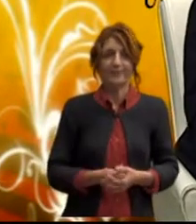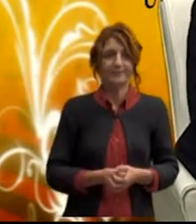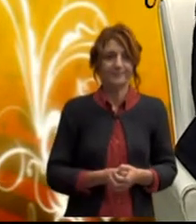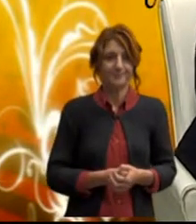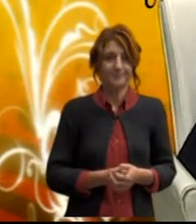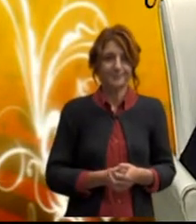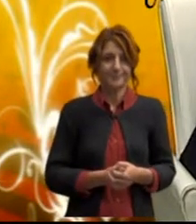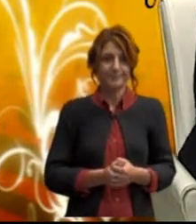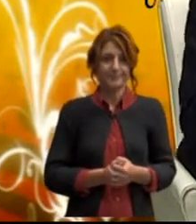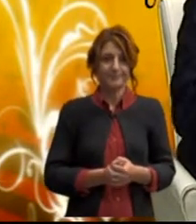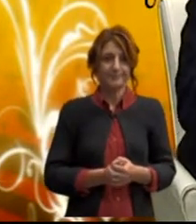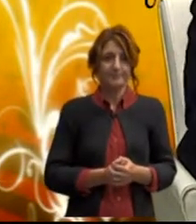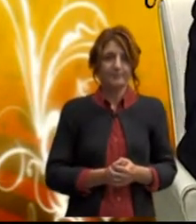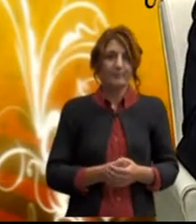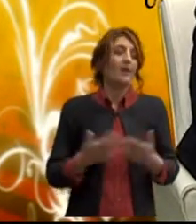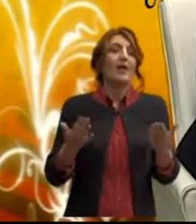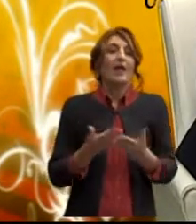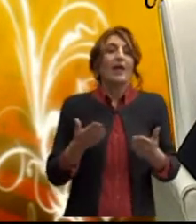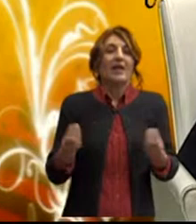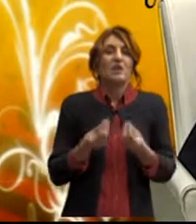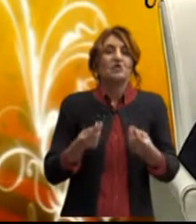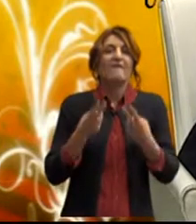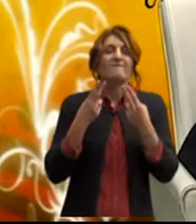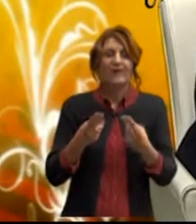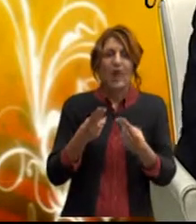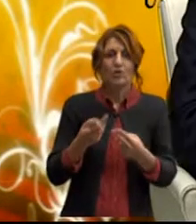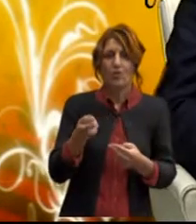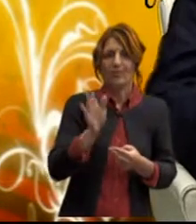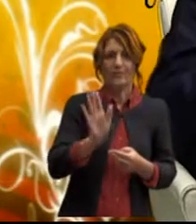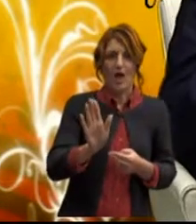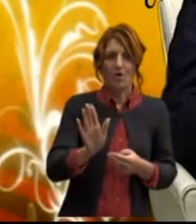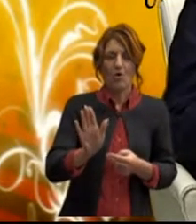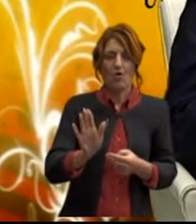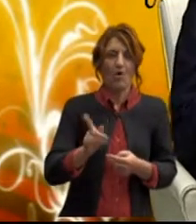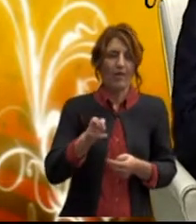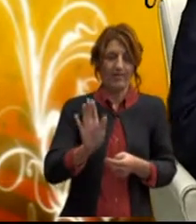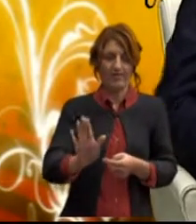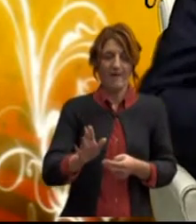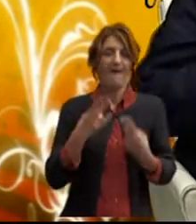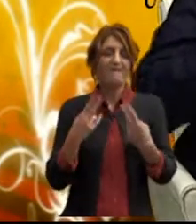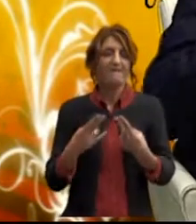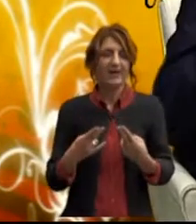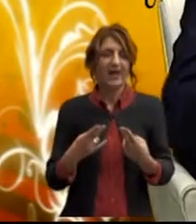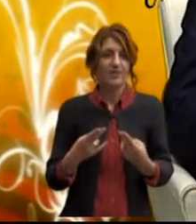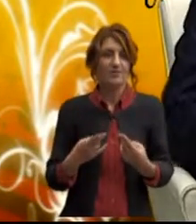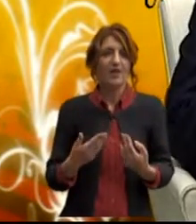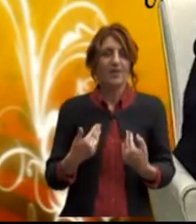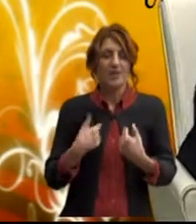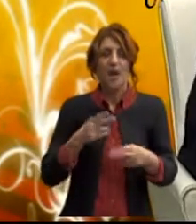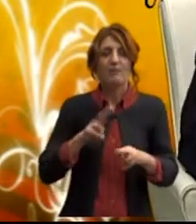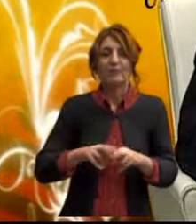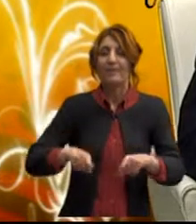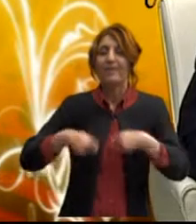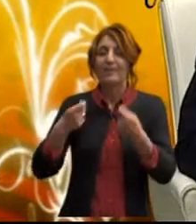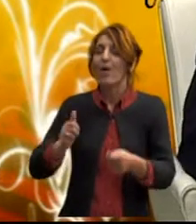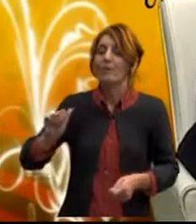kada je neko vrijedno sam po sebi, dakle, e onda kao vrijedno sama po sebi, ja ću dati ono